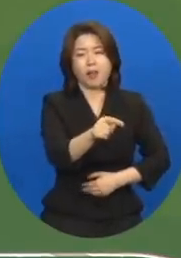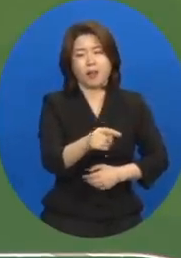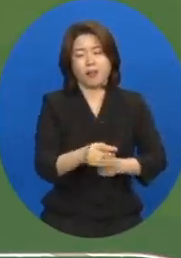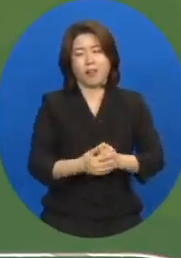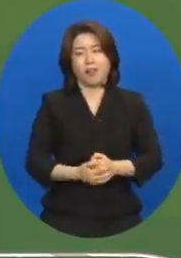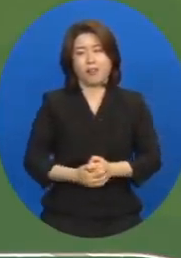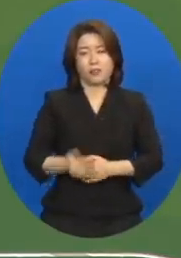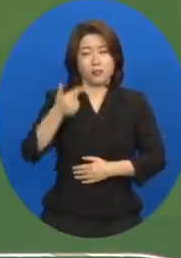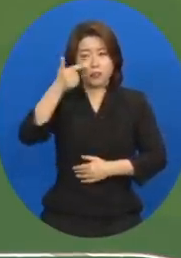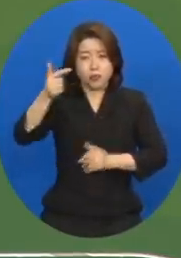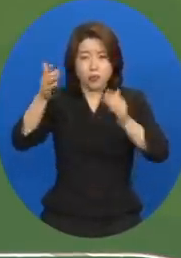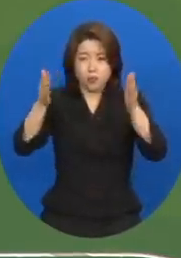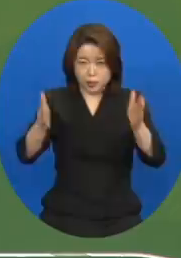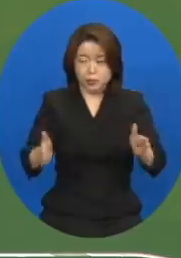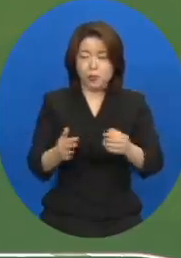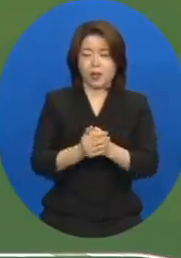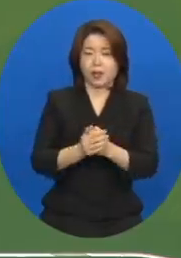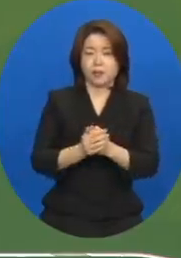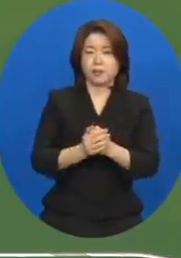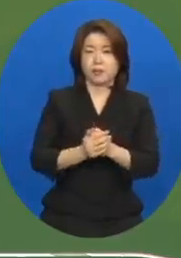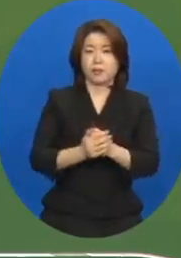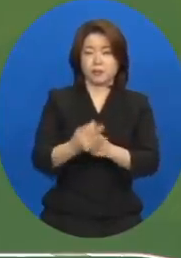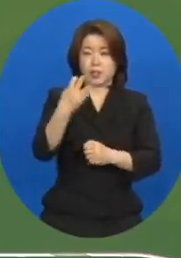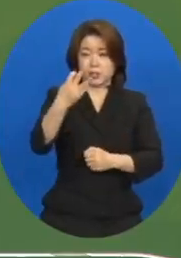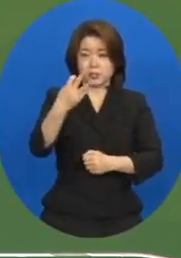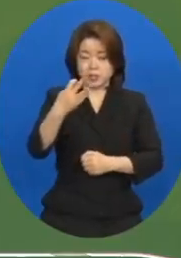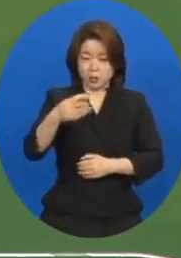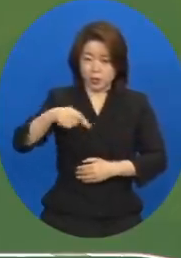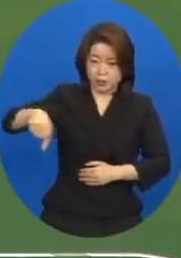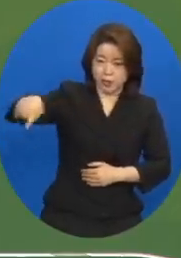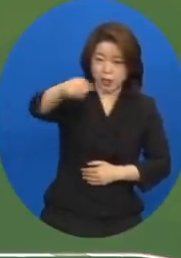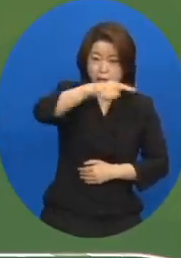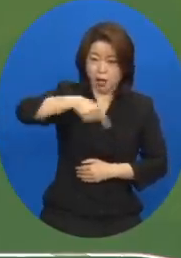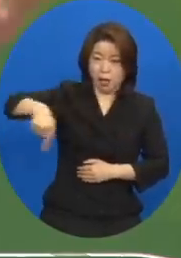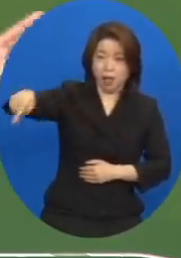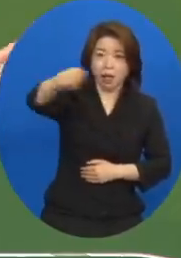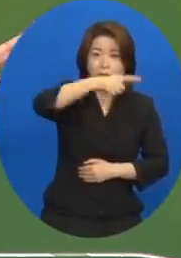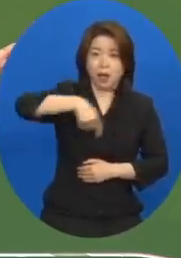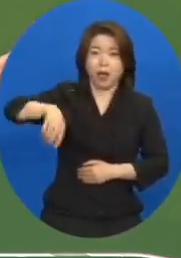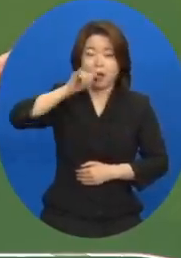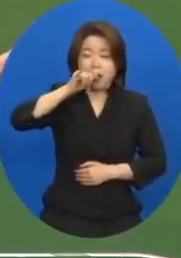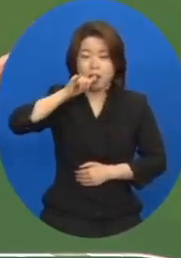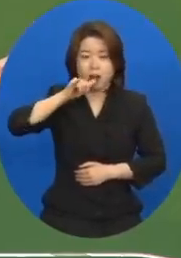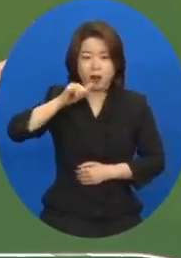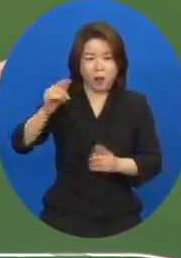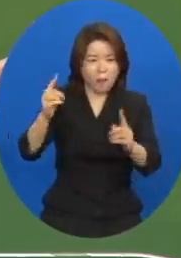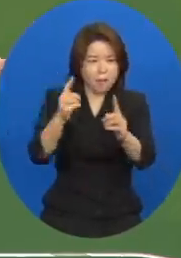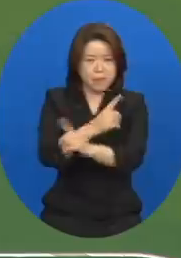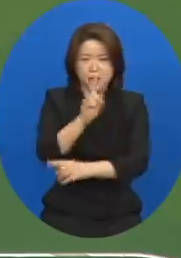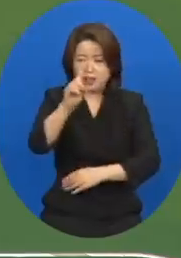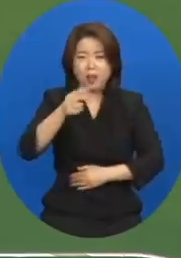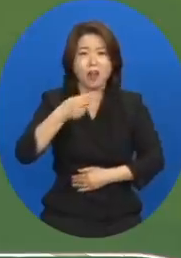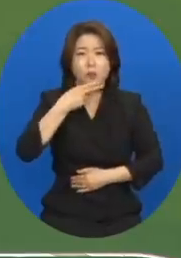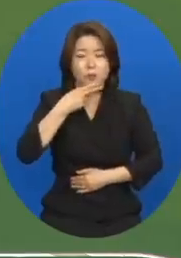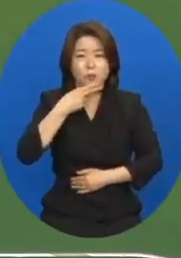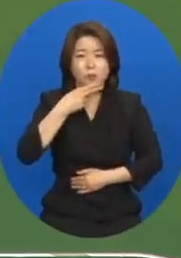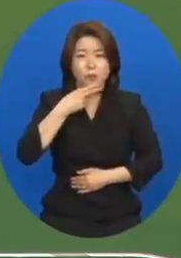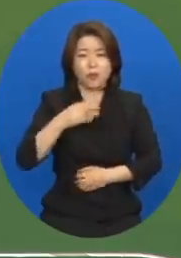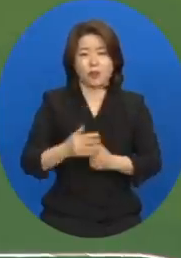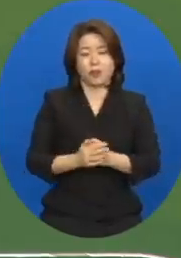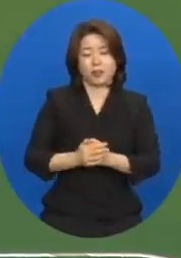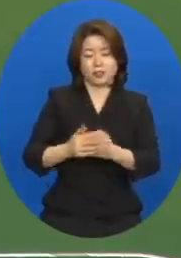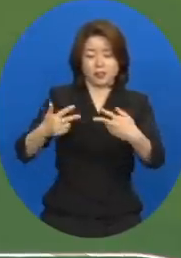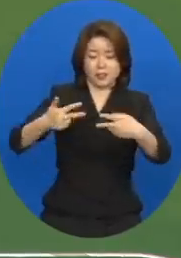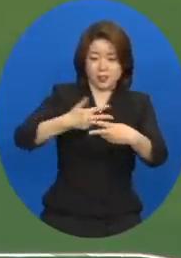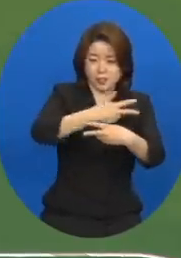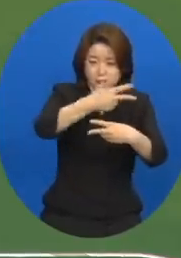동안 그들이 13번 성을 돌았습니다. 아무런 변화가 일어나지 않는 그 여리고